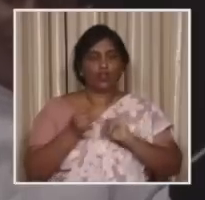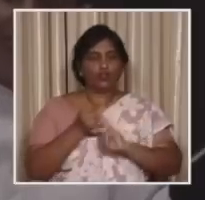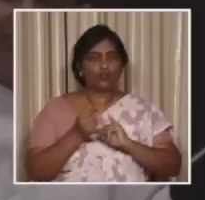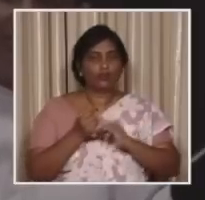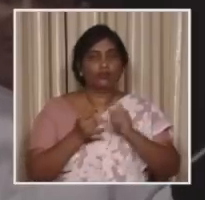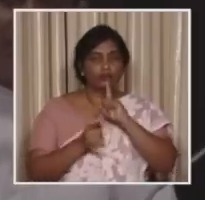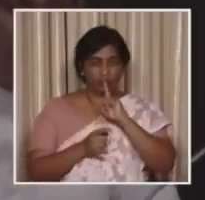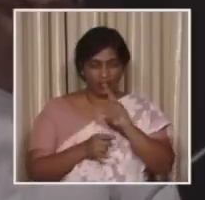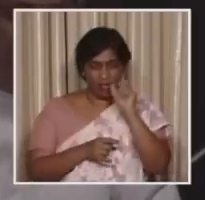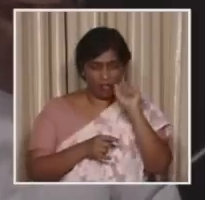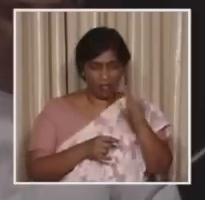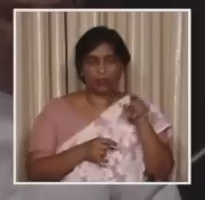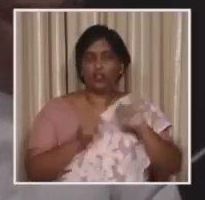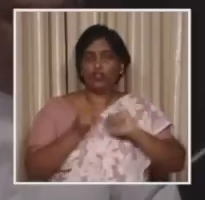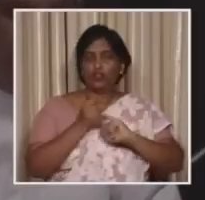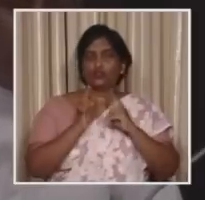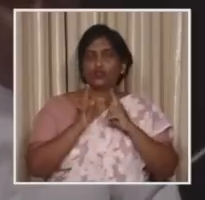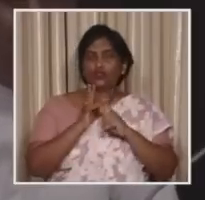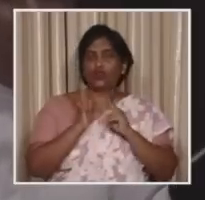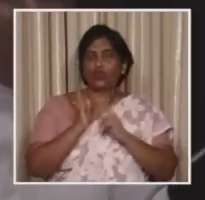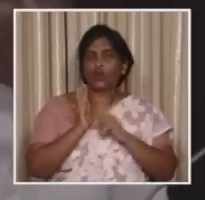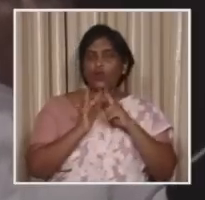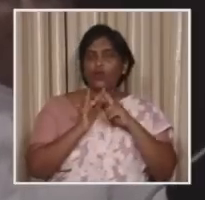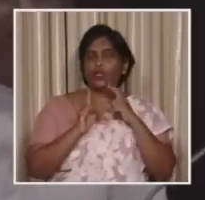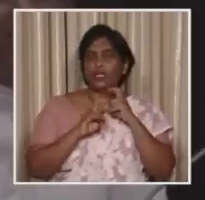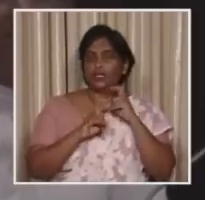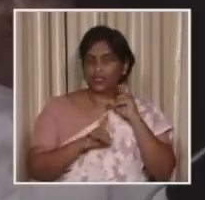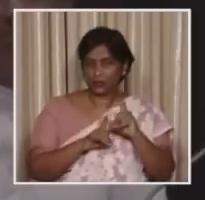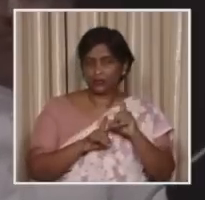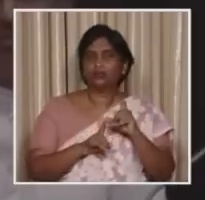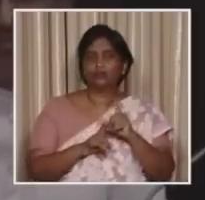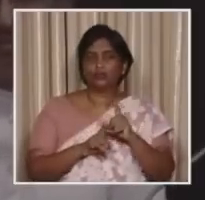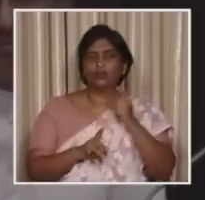සොනික් කියන කතන්දරේ මේ සොනික් කියන්නේ දැන් ඊයේ කියලා තිබුණා මේක ඉන්ෆෝමන් කෙනෙක් කියලා.